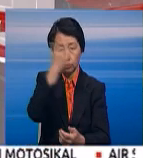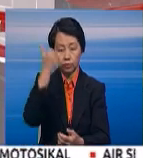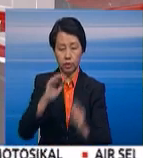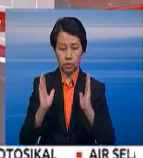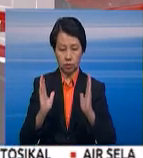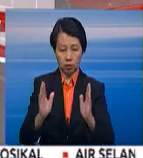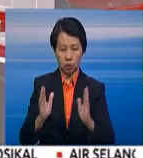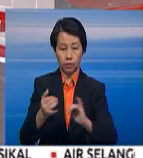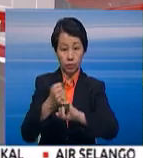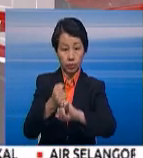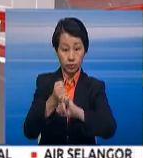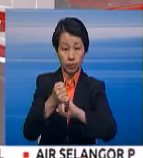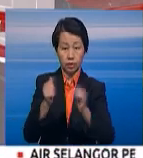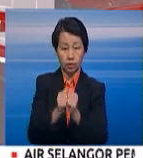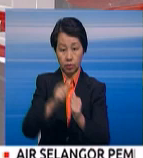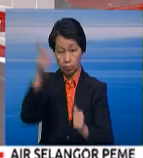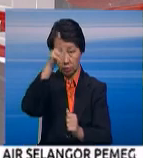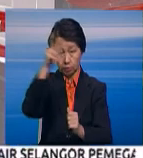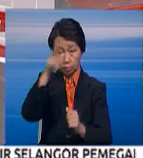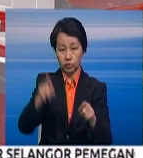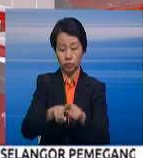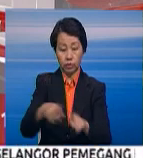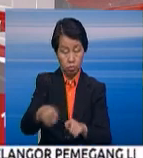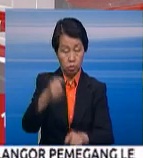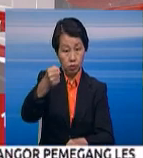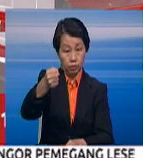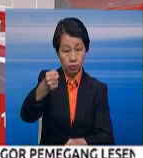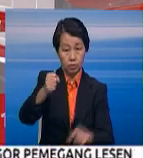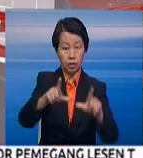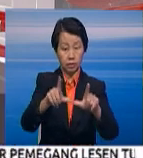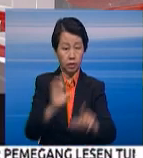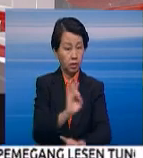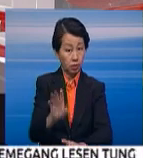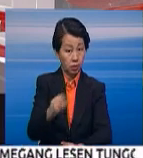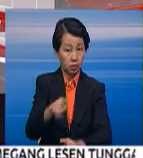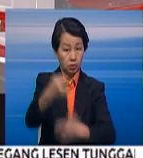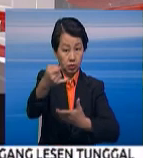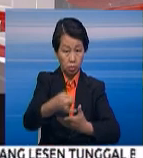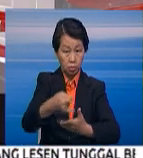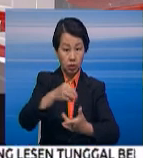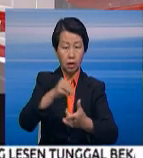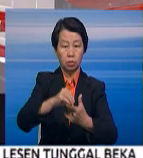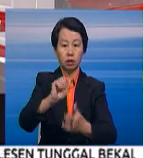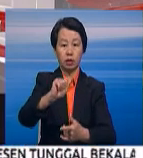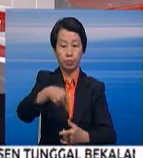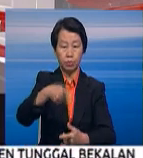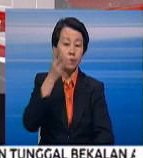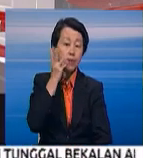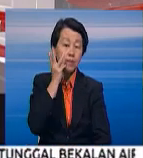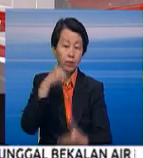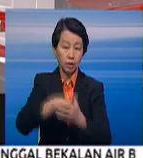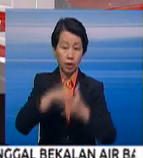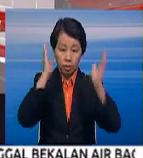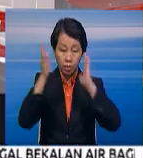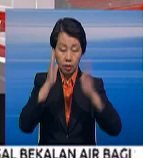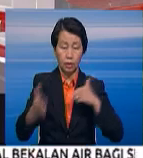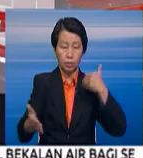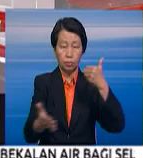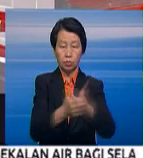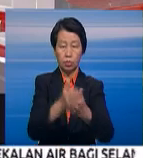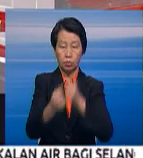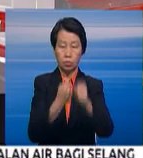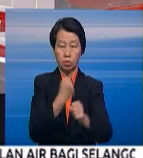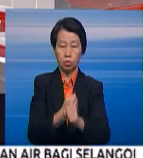tempoh perjanjiannya dengan kerajaan sebagai pemegang permit tunggal pengimport atau AP beras dalam negara sehingga